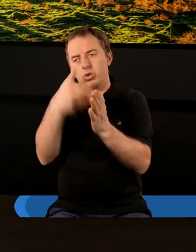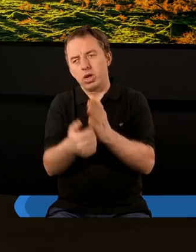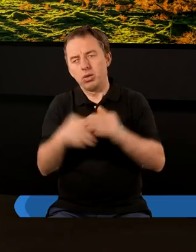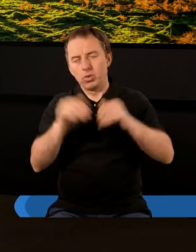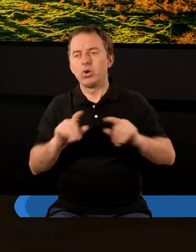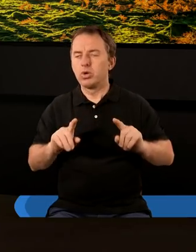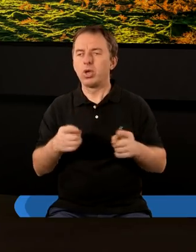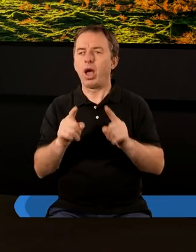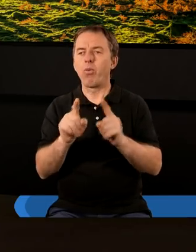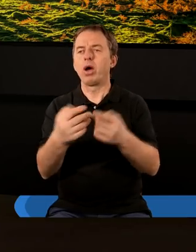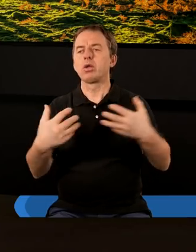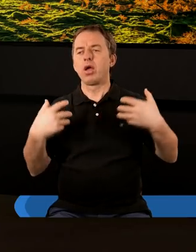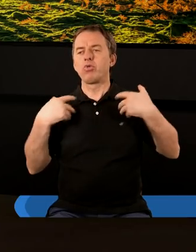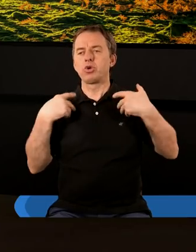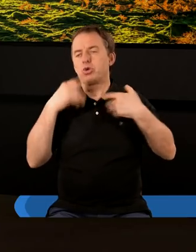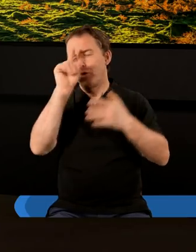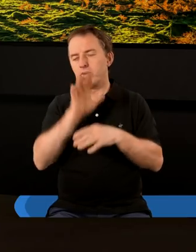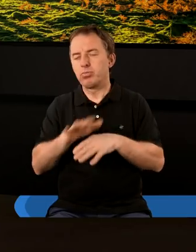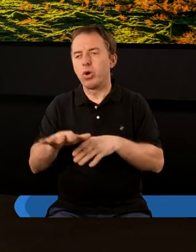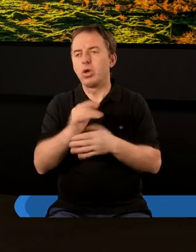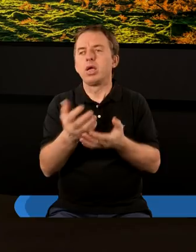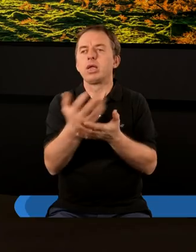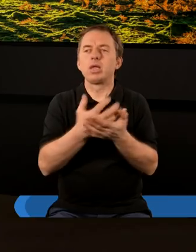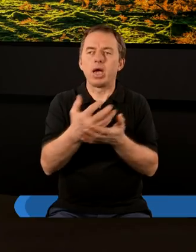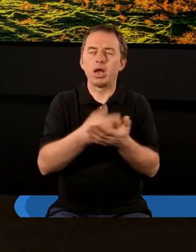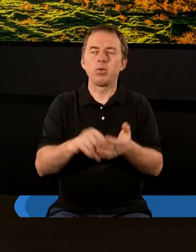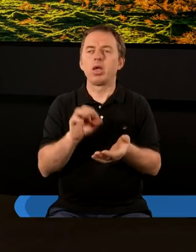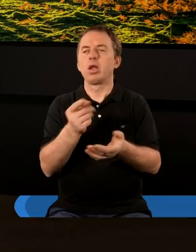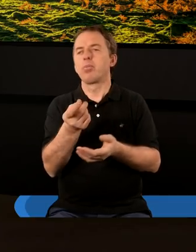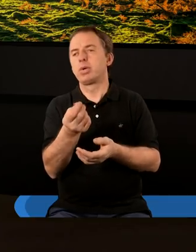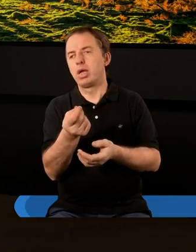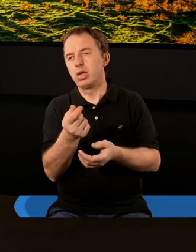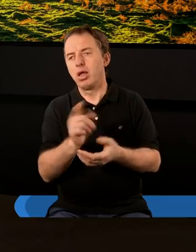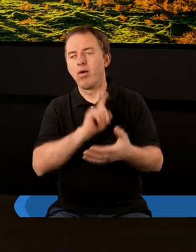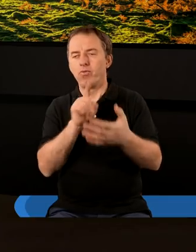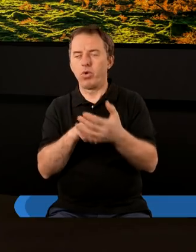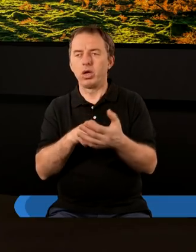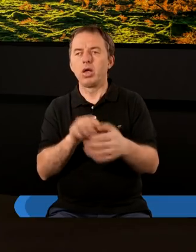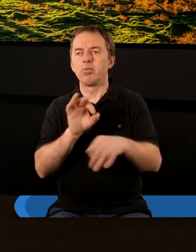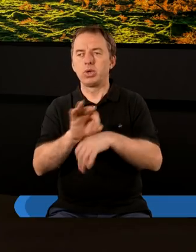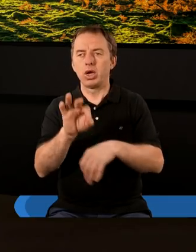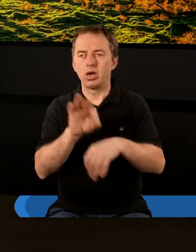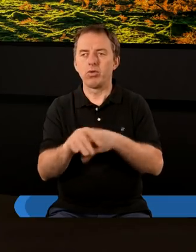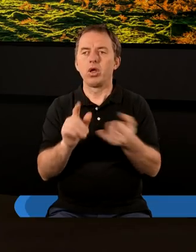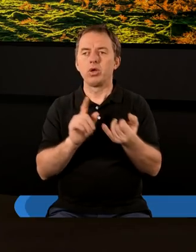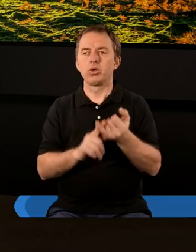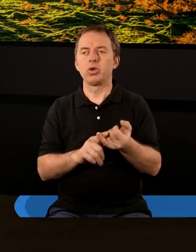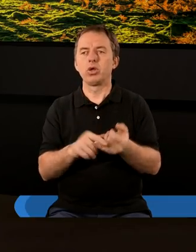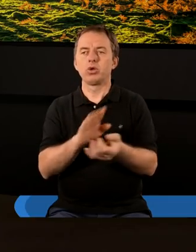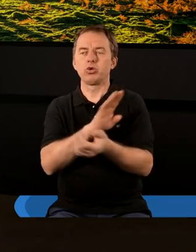możliwości funkcjonowania w społeczeństwie, zarabiania pewnych środków, a często właśnie prześladowania i